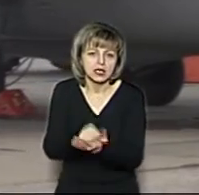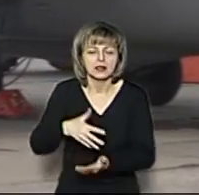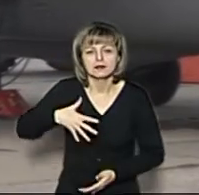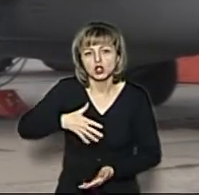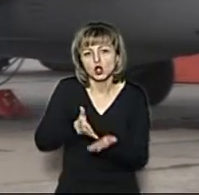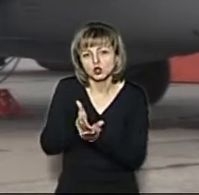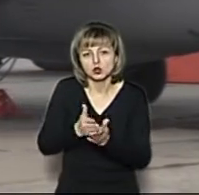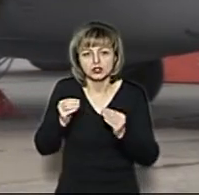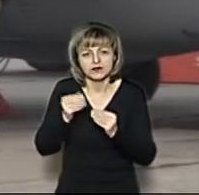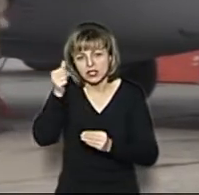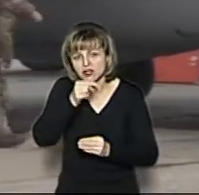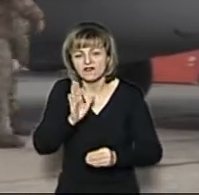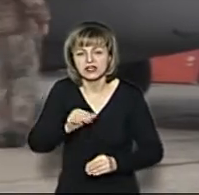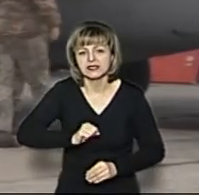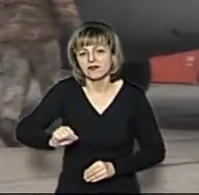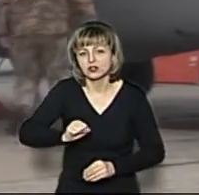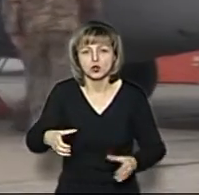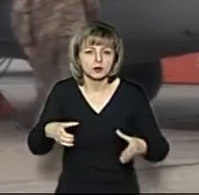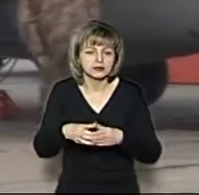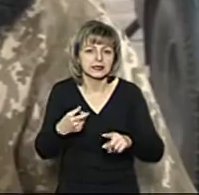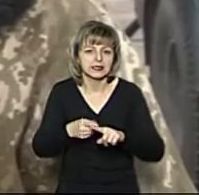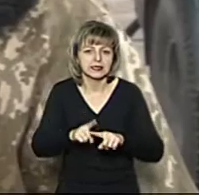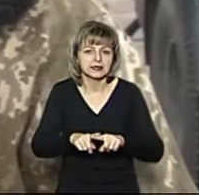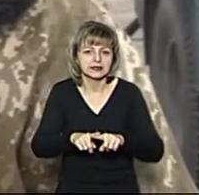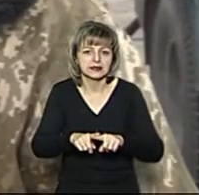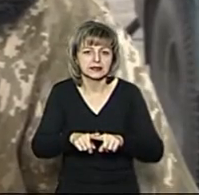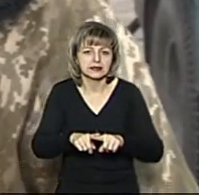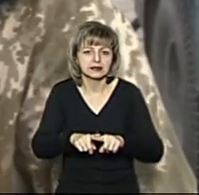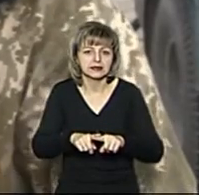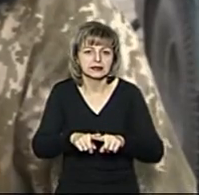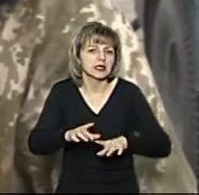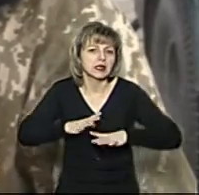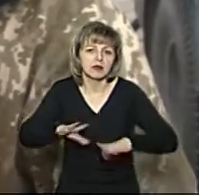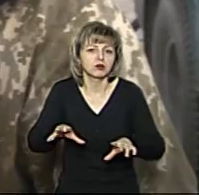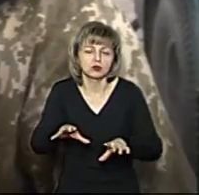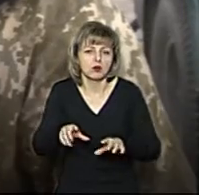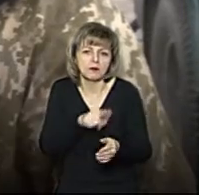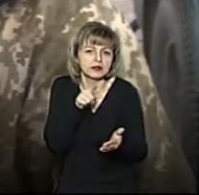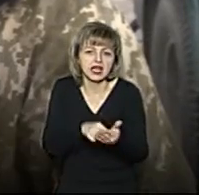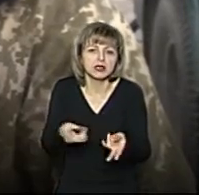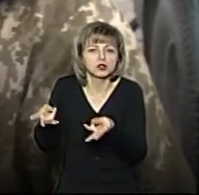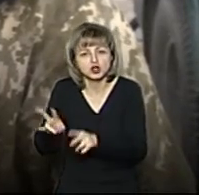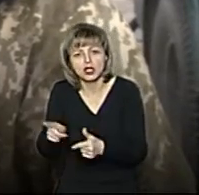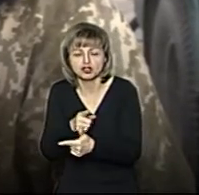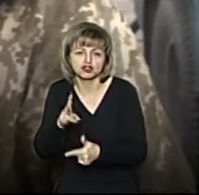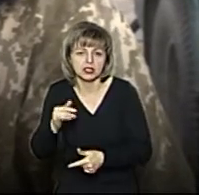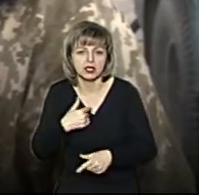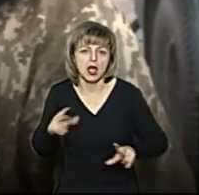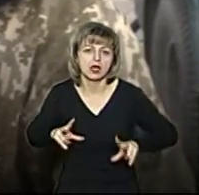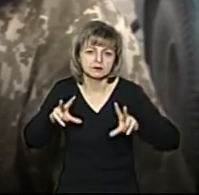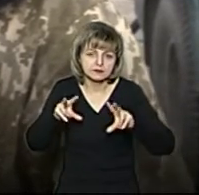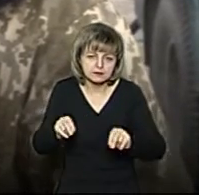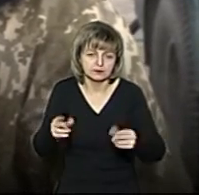служив у Севастопольській бригаді. Для мене це не було питання, лишатися чи не лишатися. Я давав присягу, ну, навіть не могло